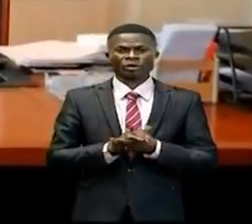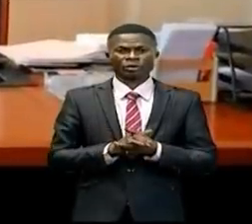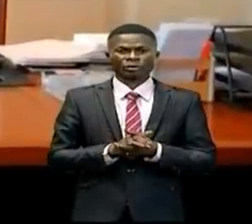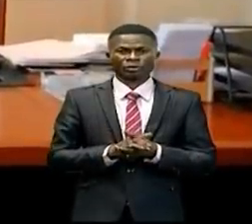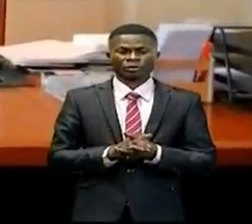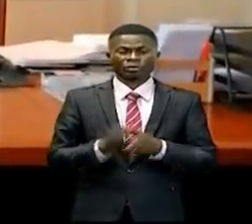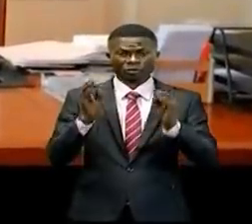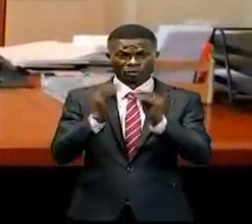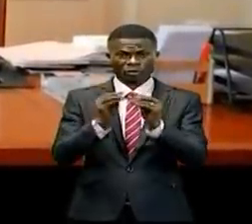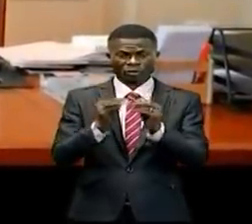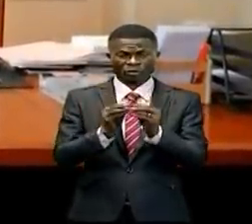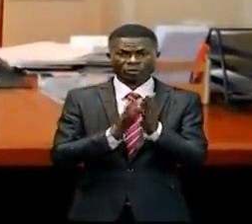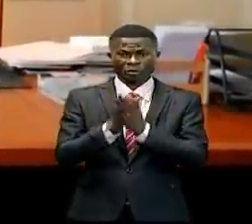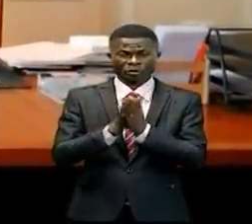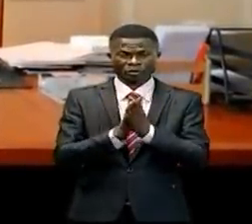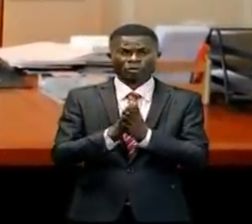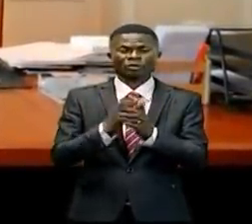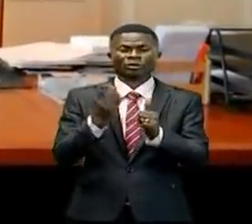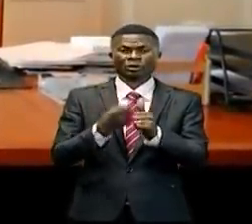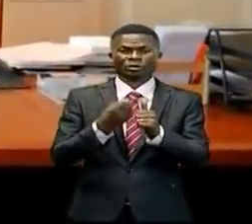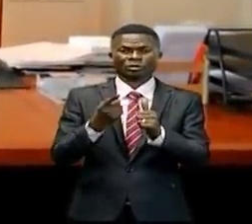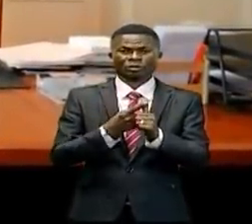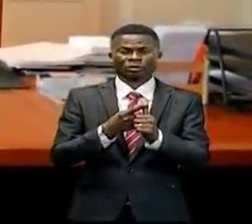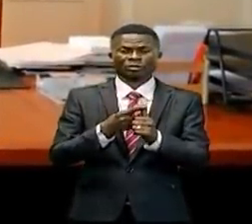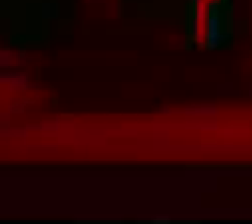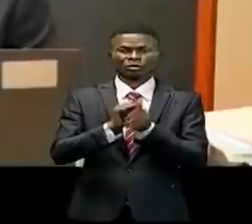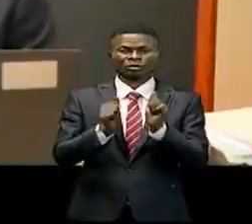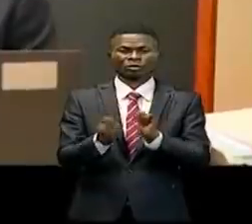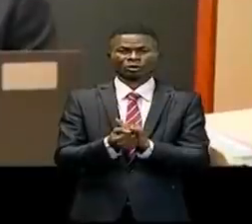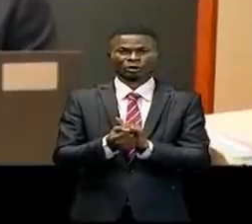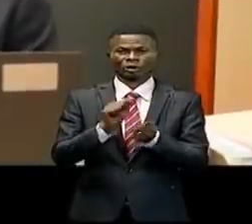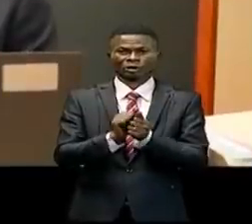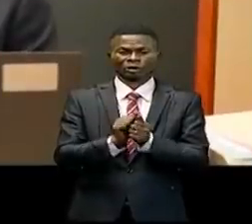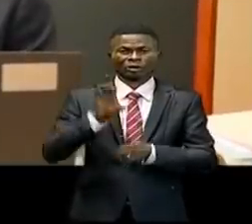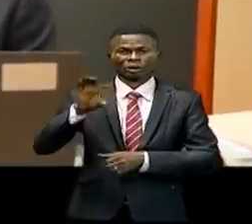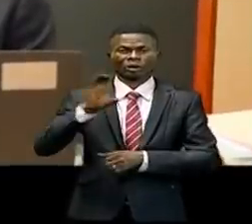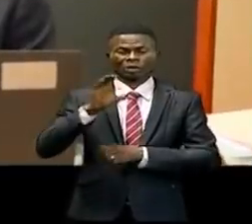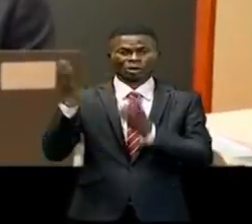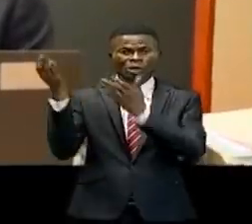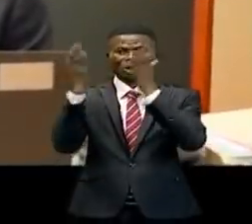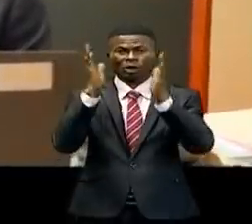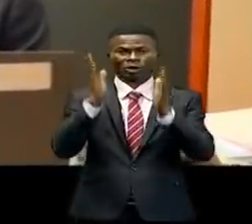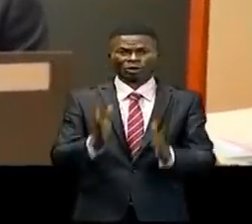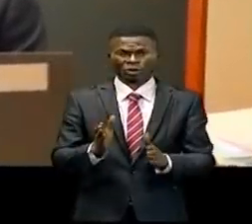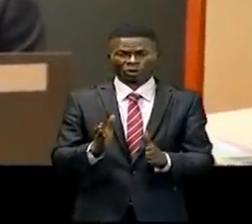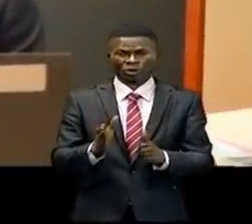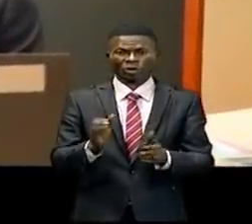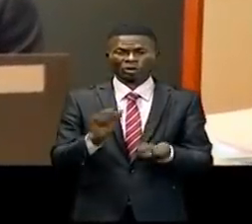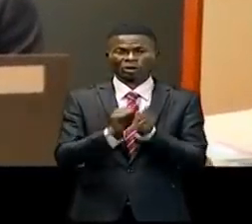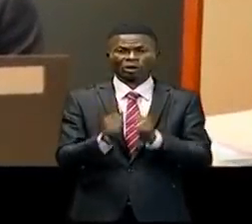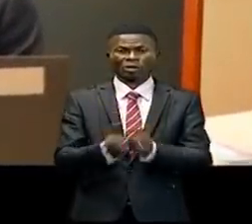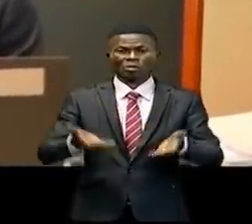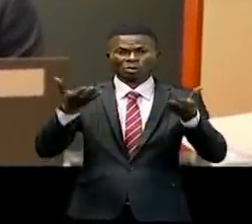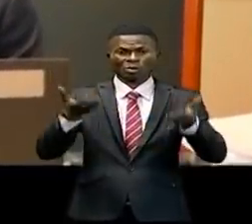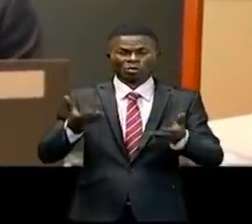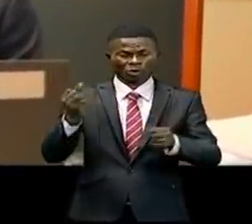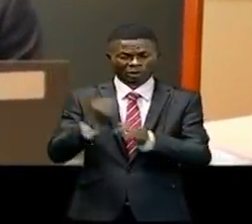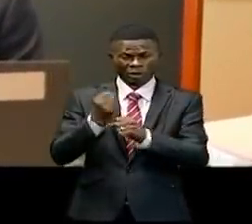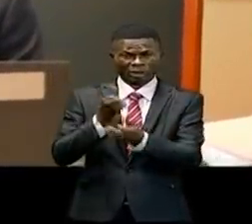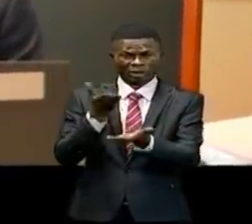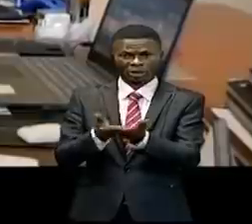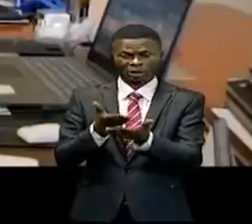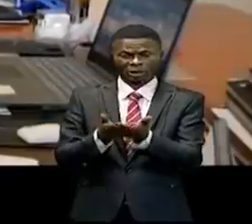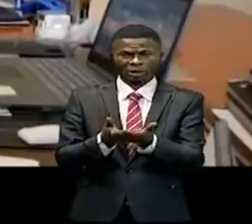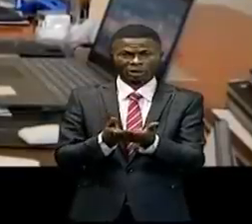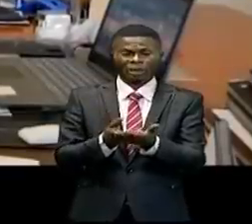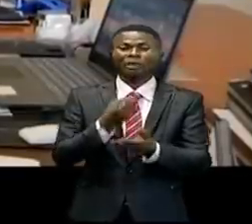Cette réunion a porté essentiellement sur la situation de banques commerciales compte tenu de leur poids dans ces secteurs. Ici